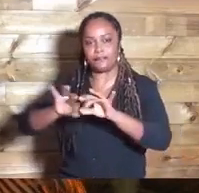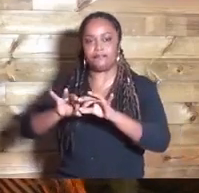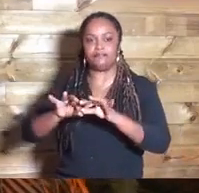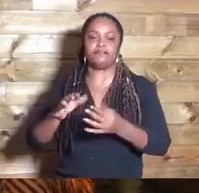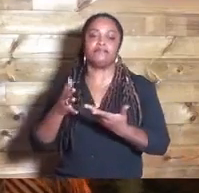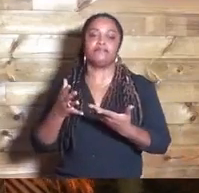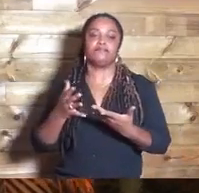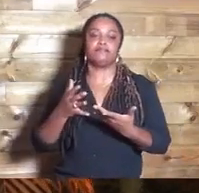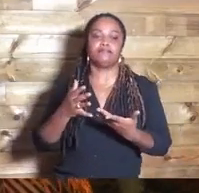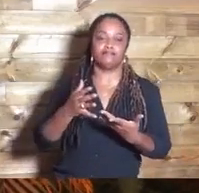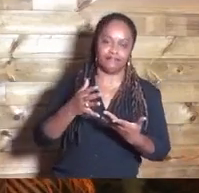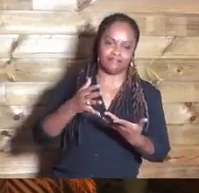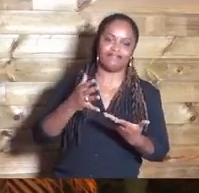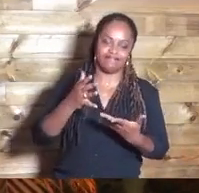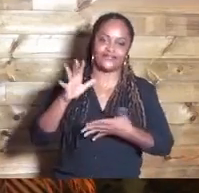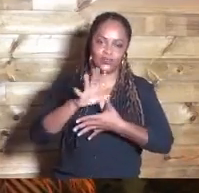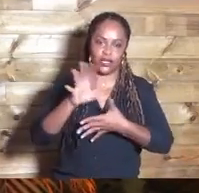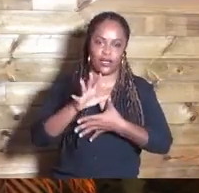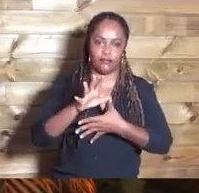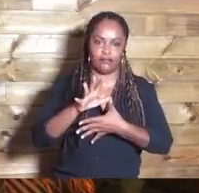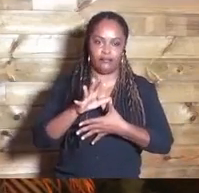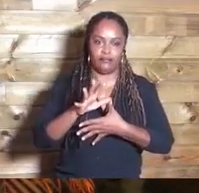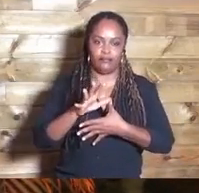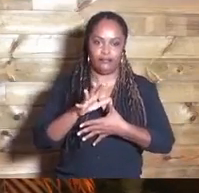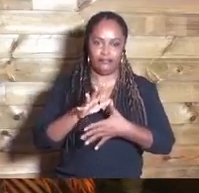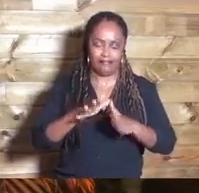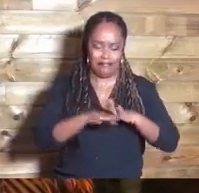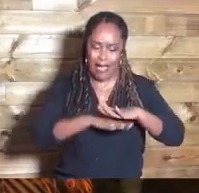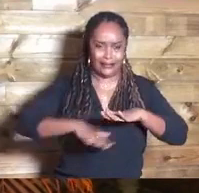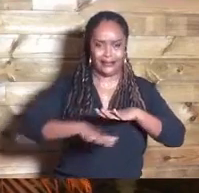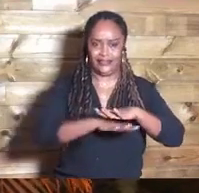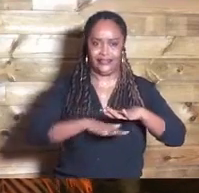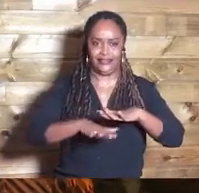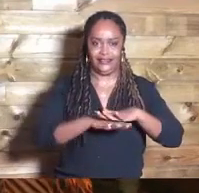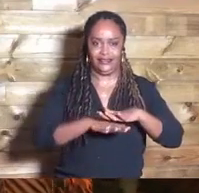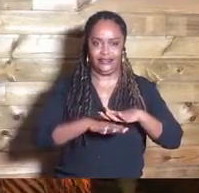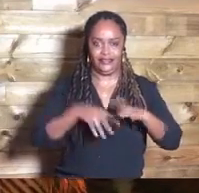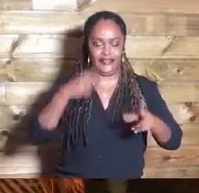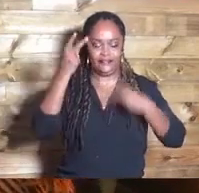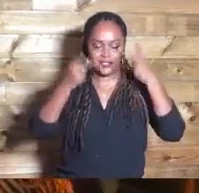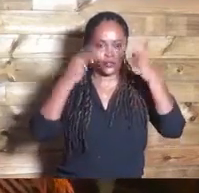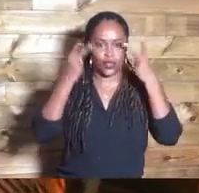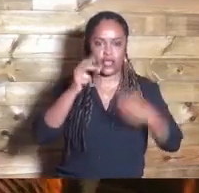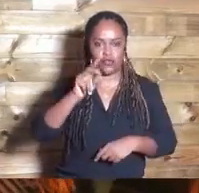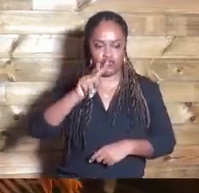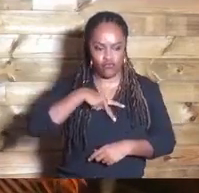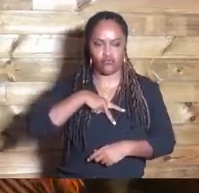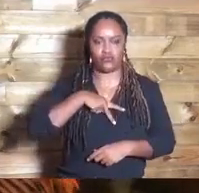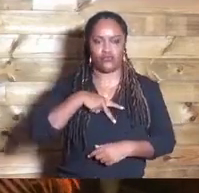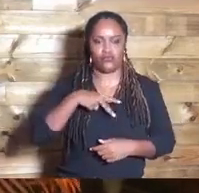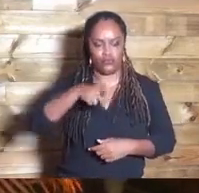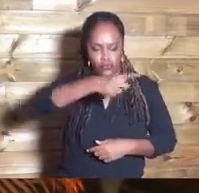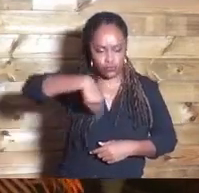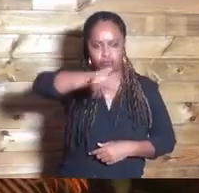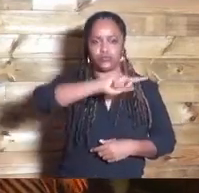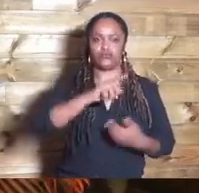frères, original là, pas photocopie là, que nous voulons aménager si l'on vision en nous. Nous pouvons prendre temps pour terrer